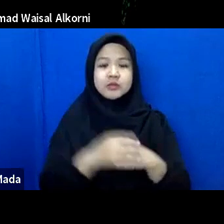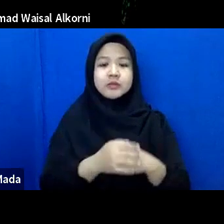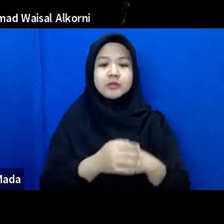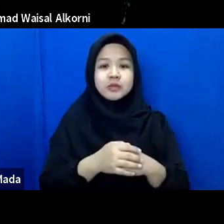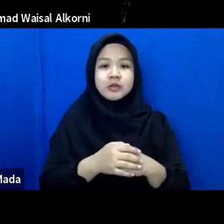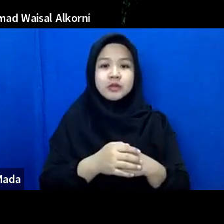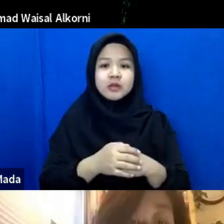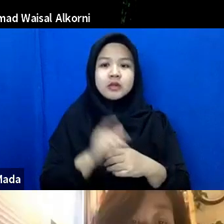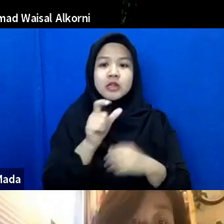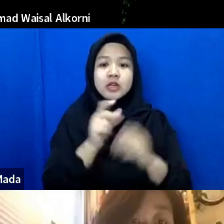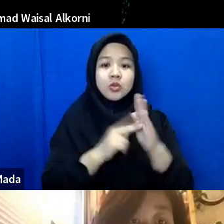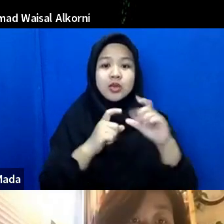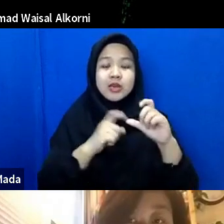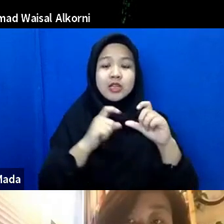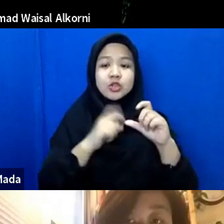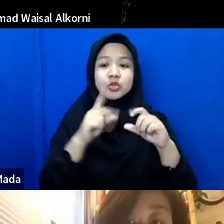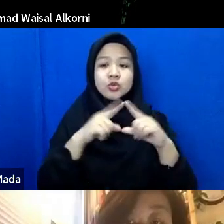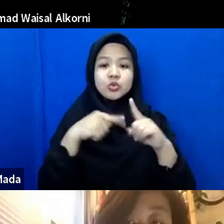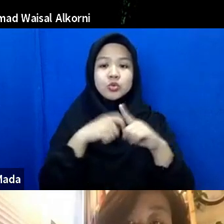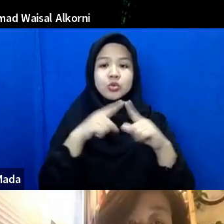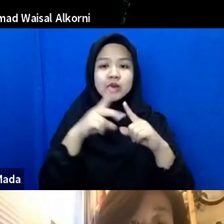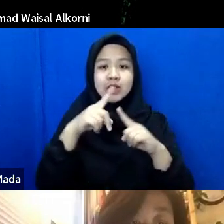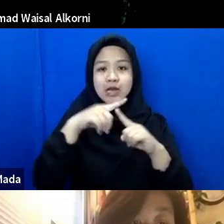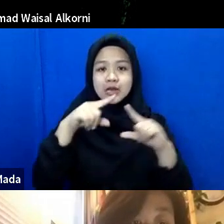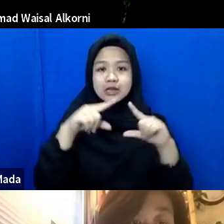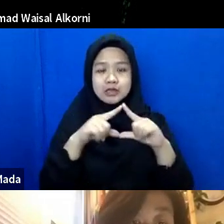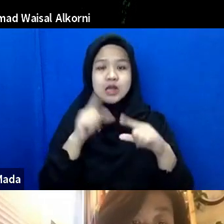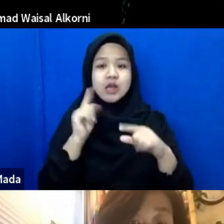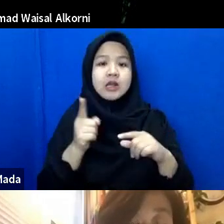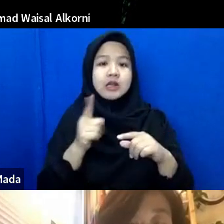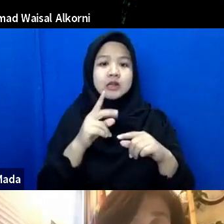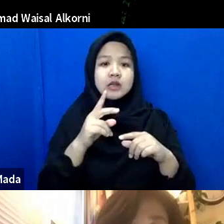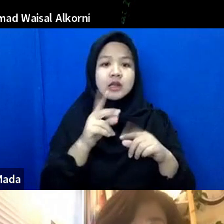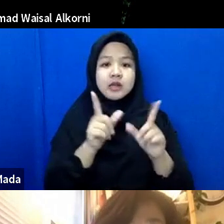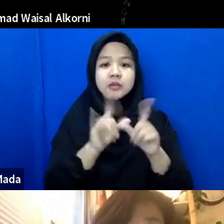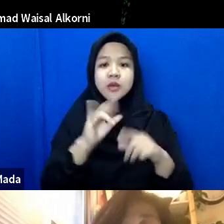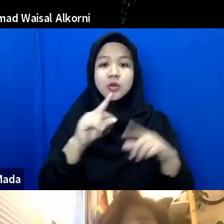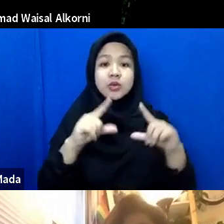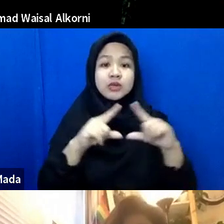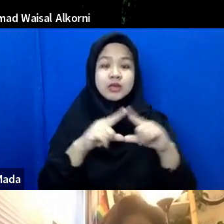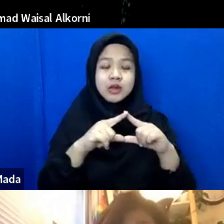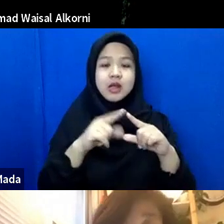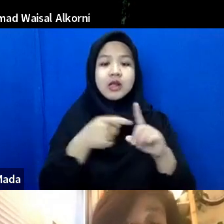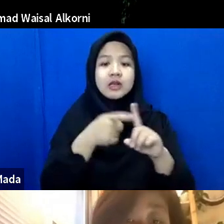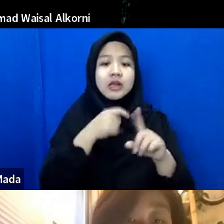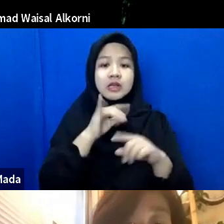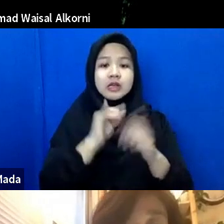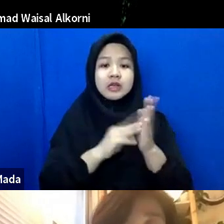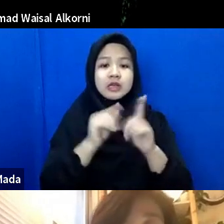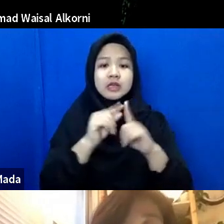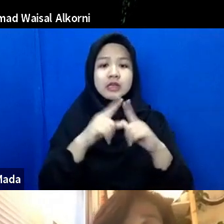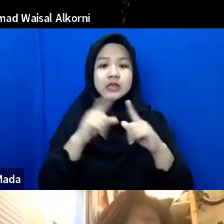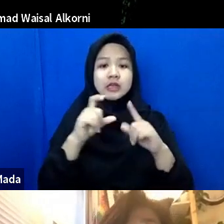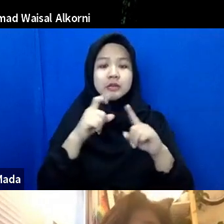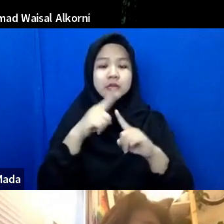LPPM UNS Surakarta kemudian ada Mbak Kabag Mila khamil dari infected user